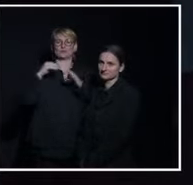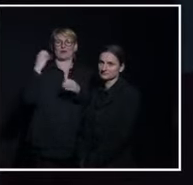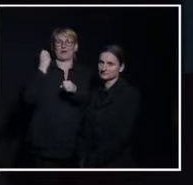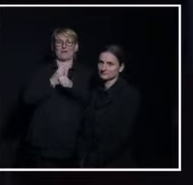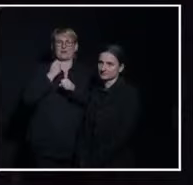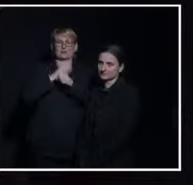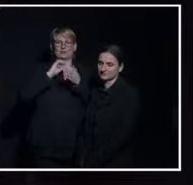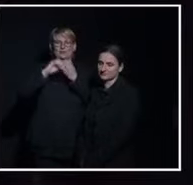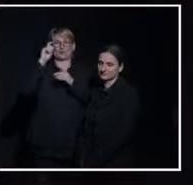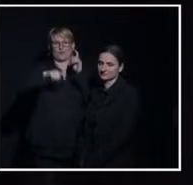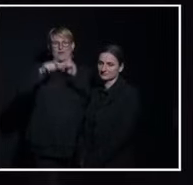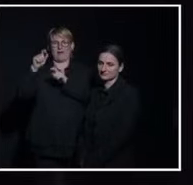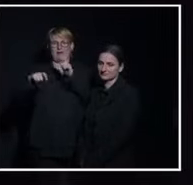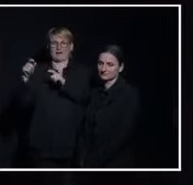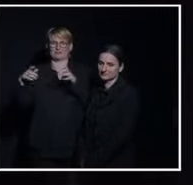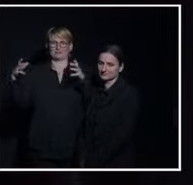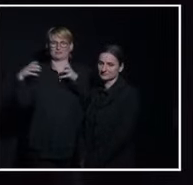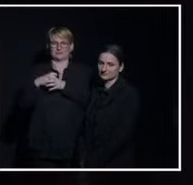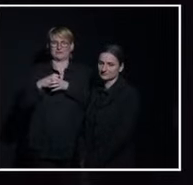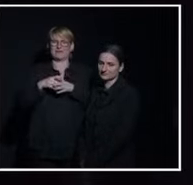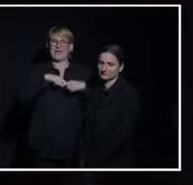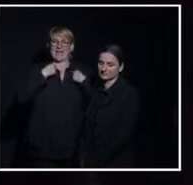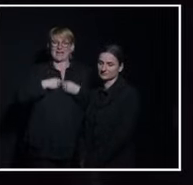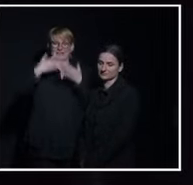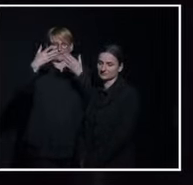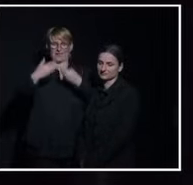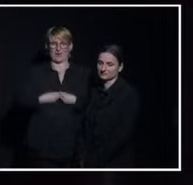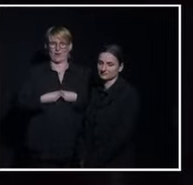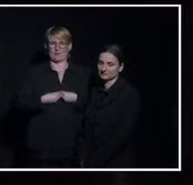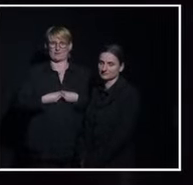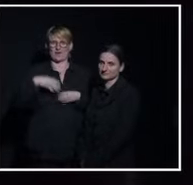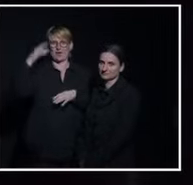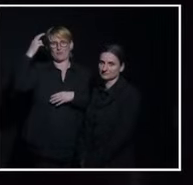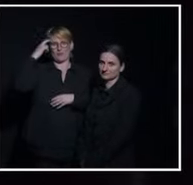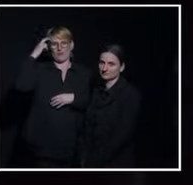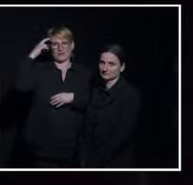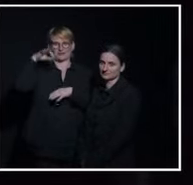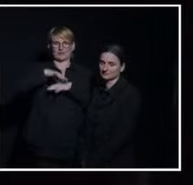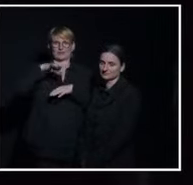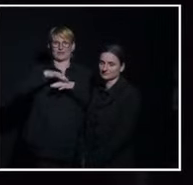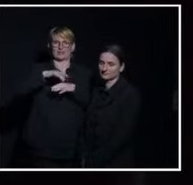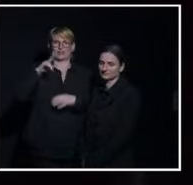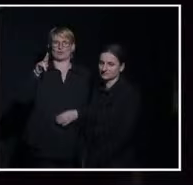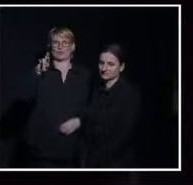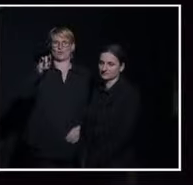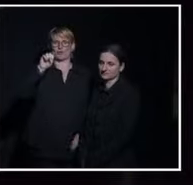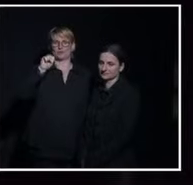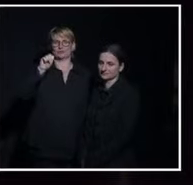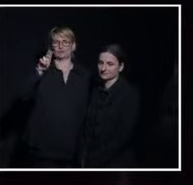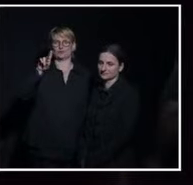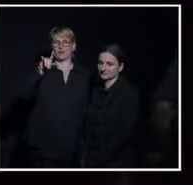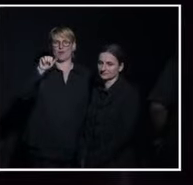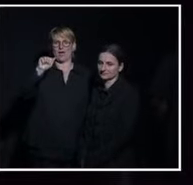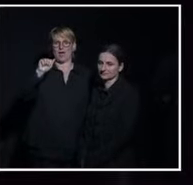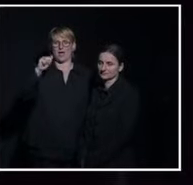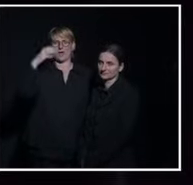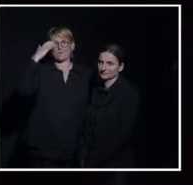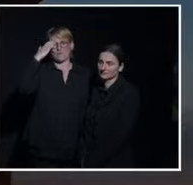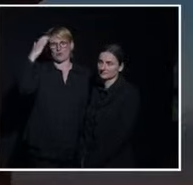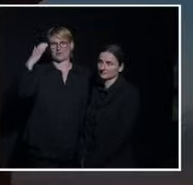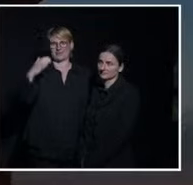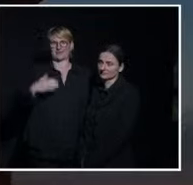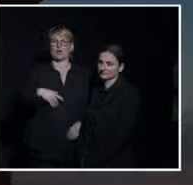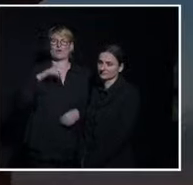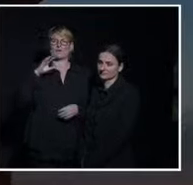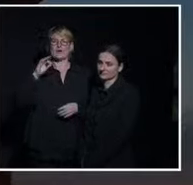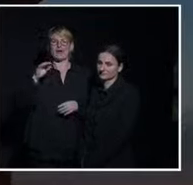mit Schülerinnen und Schülern. Herzlich willkommen, Professor Dr. Ursula Münch, Direktorin der Akademie für